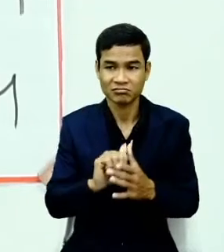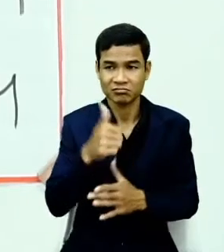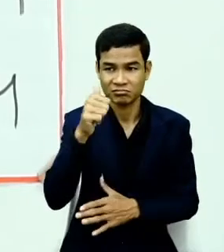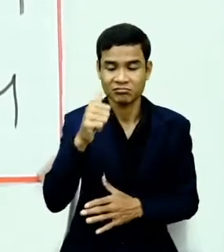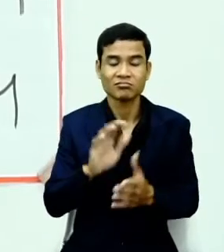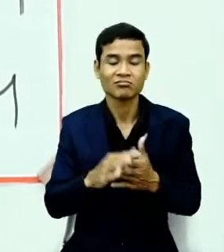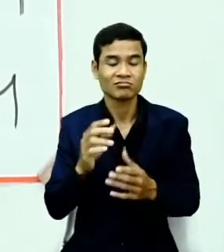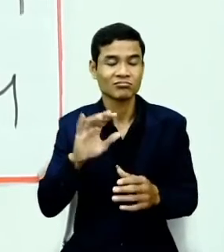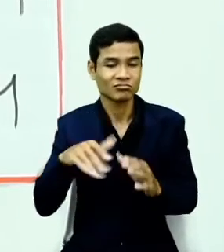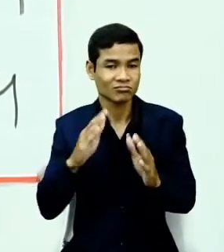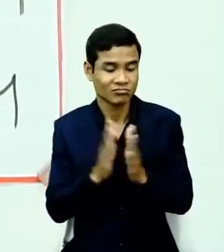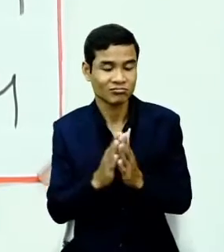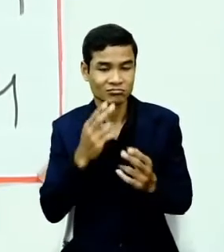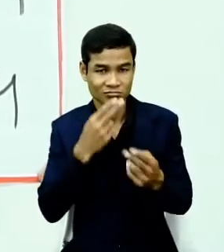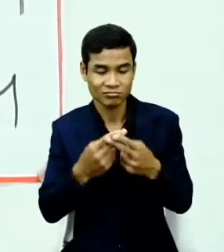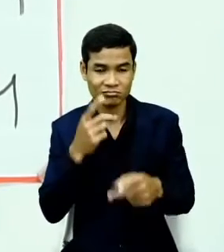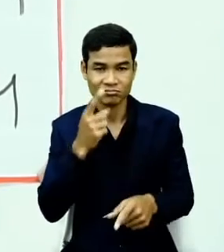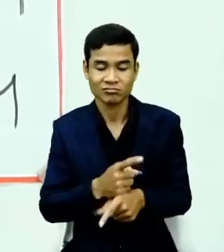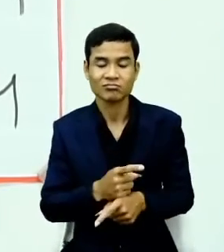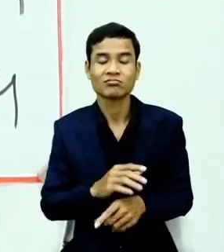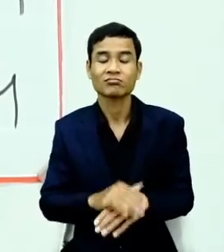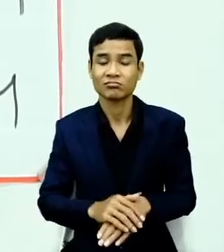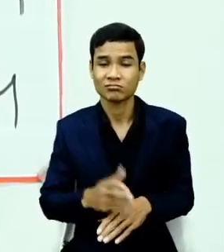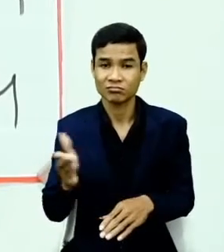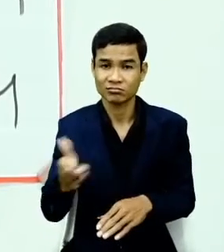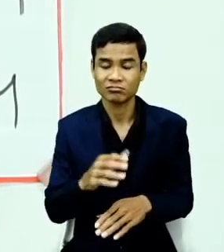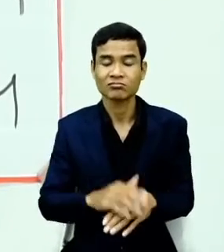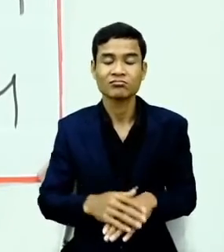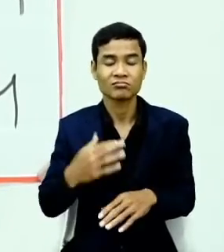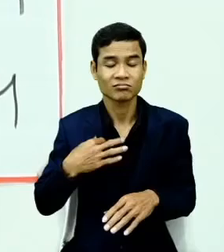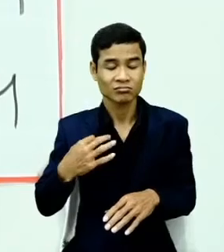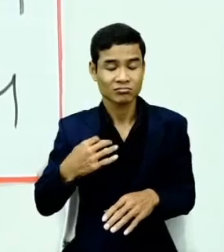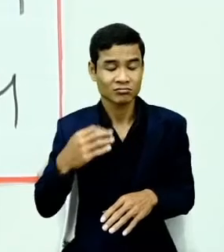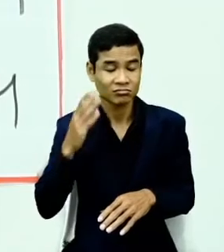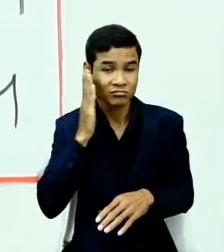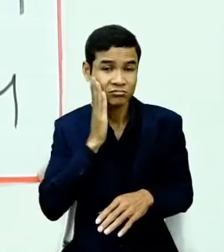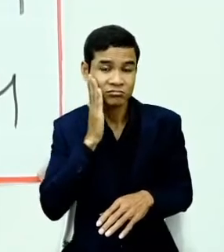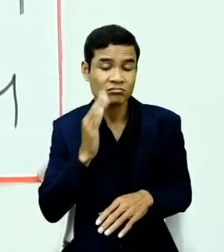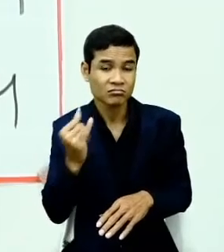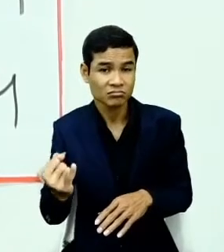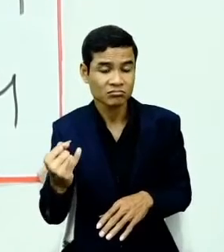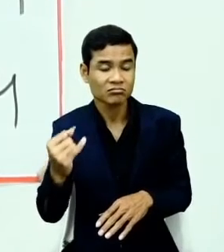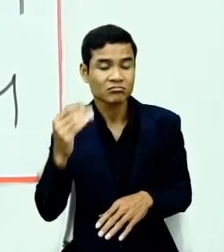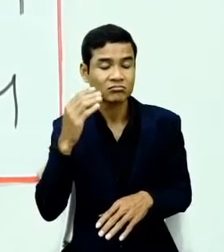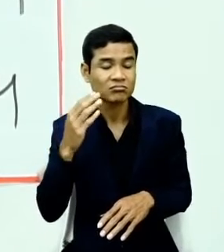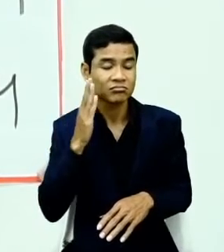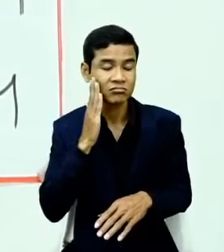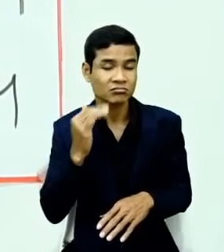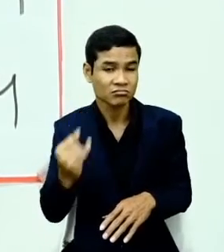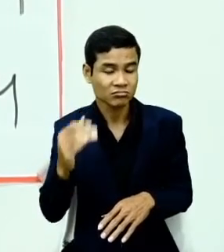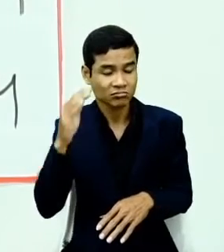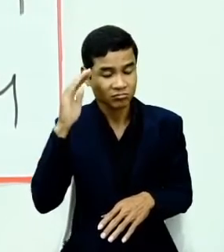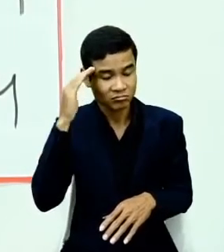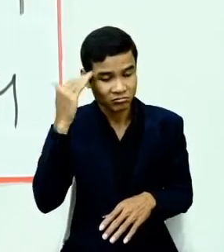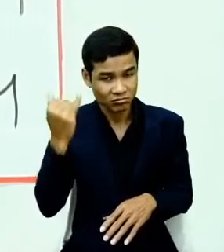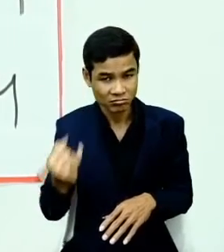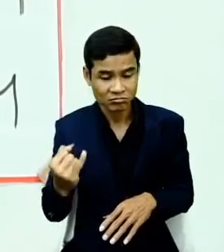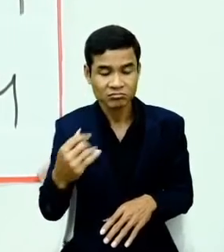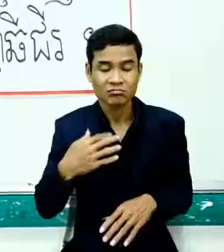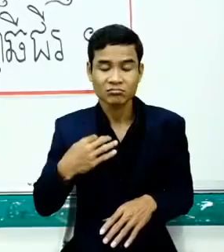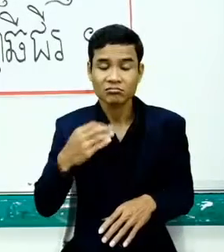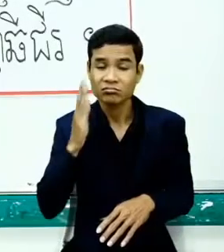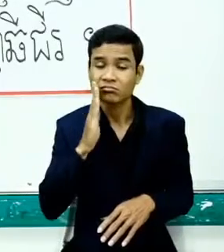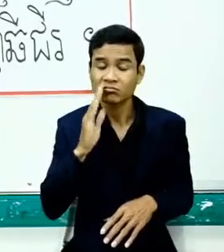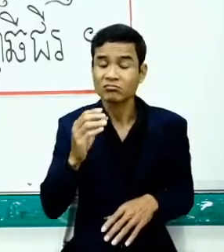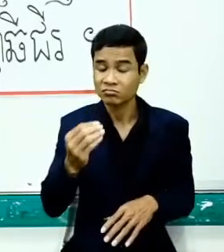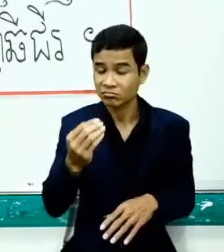នឆ្លើយបានត្រឹមត្រូវណាចាញូនេះនោះពាក្យអើសហ្នឹងថាកូនីនឹងឆៃញោមិនមែនឆៃជីទេចាអរគុ